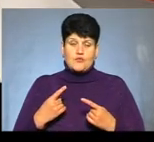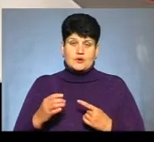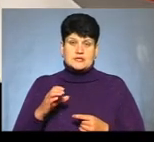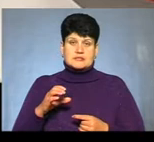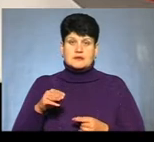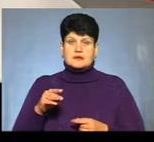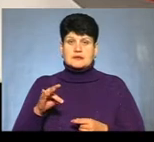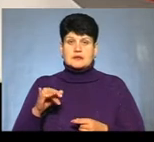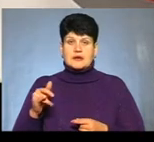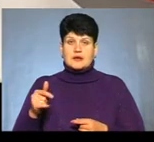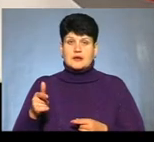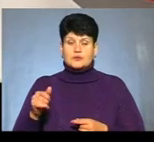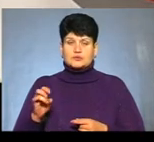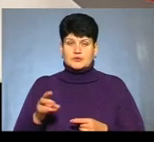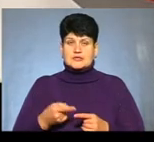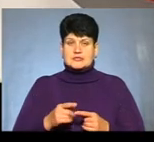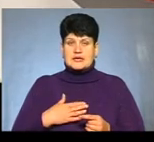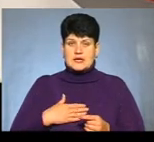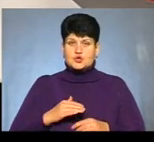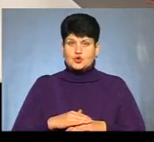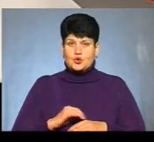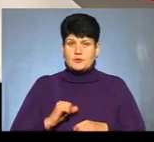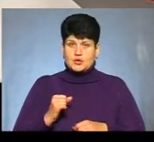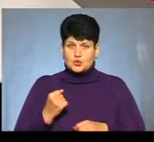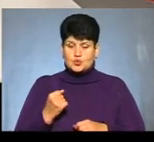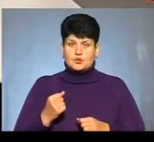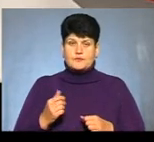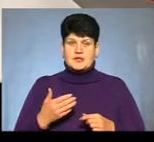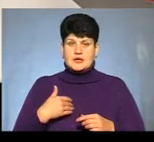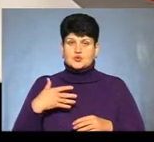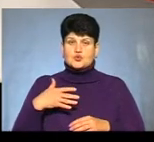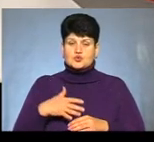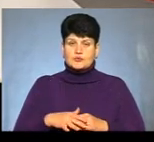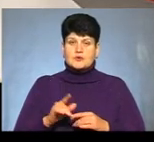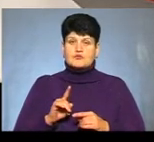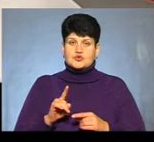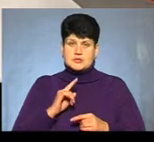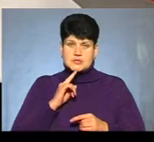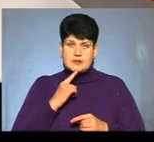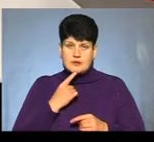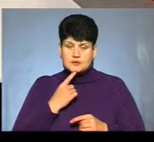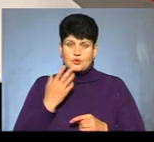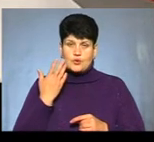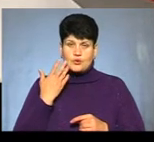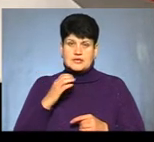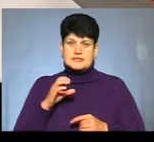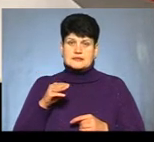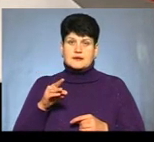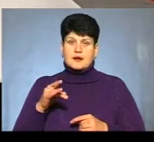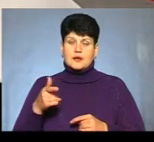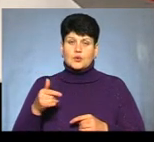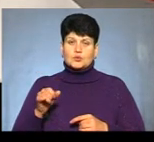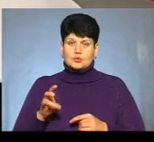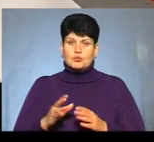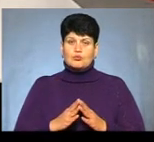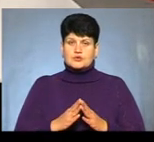більше говорю з Стригуном, все-таки мій наш добрий друг, наш товариш. Тобто я зрозумів, що складно. Коли